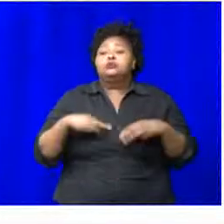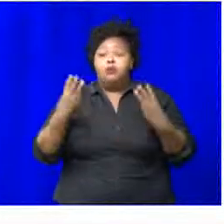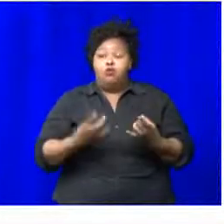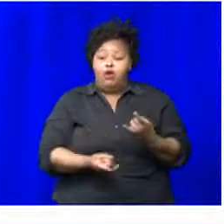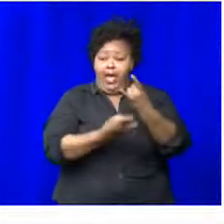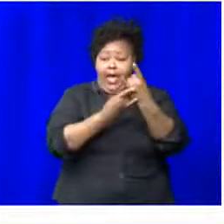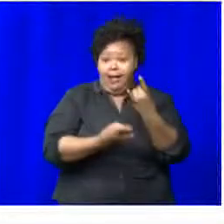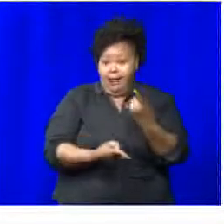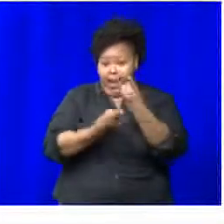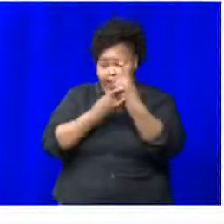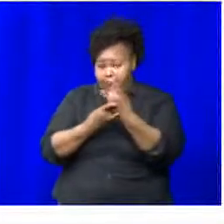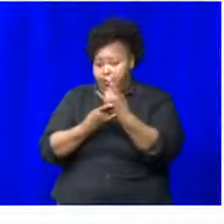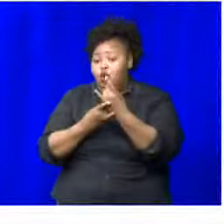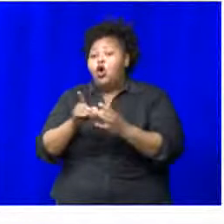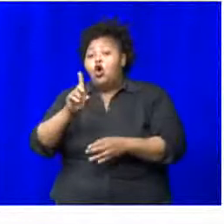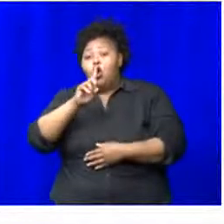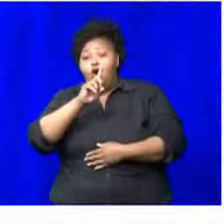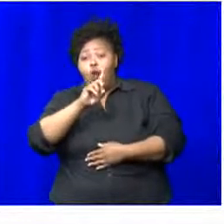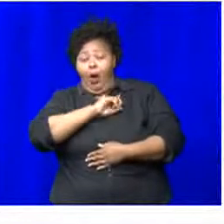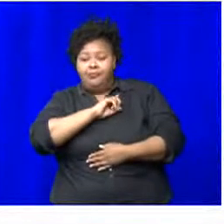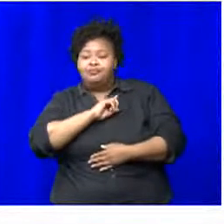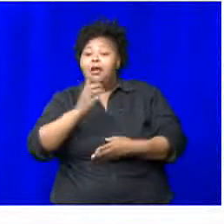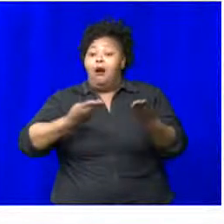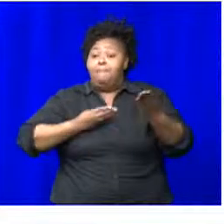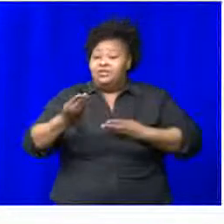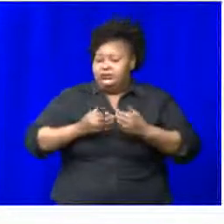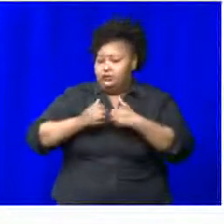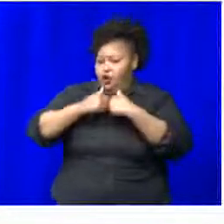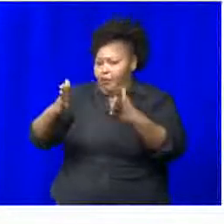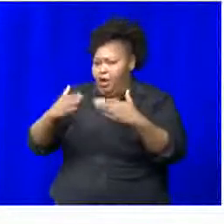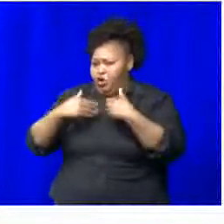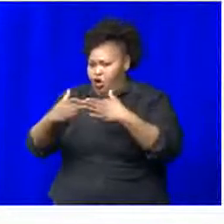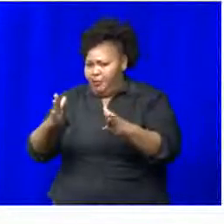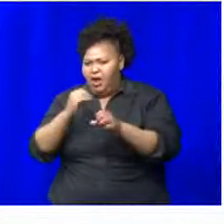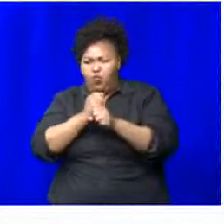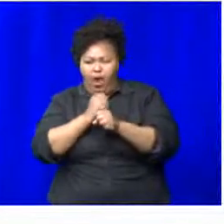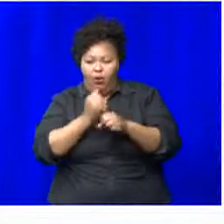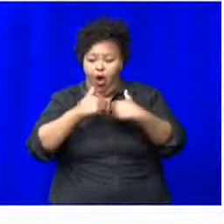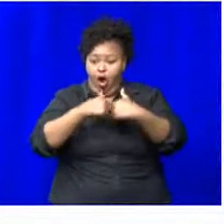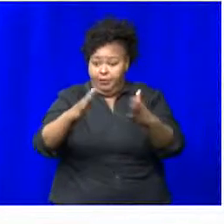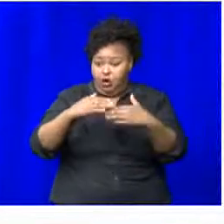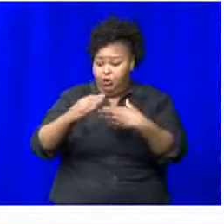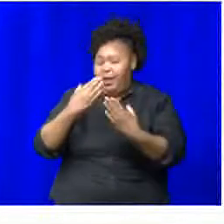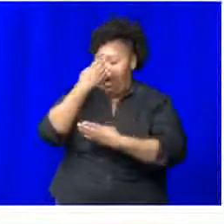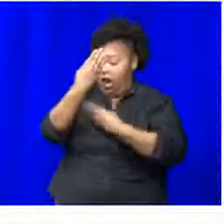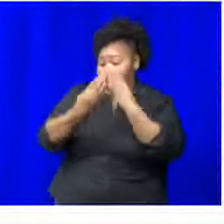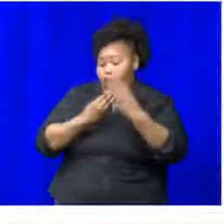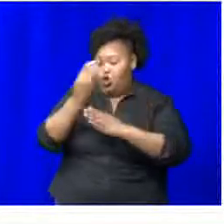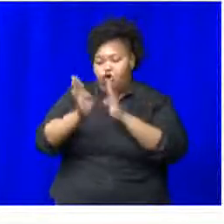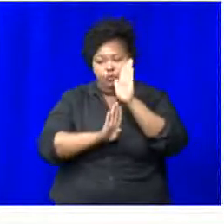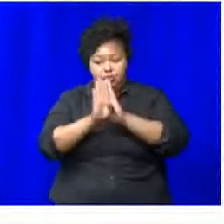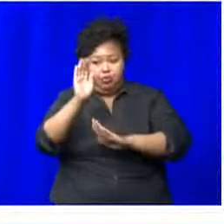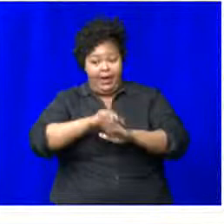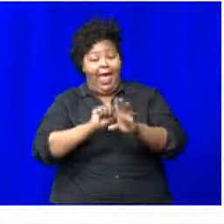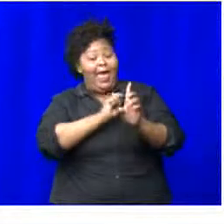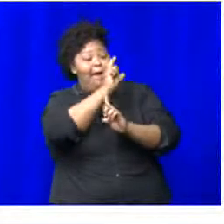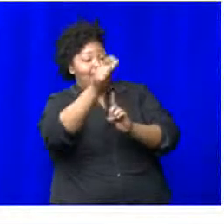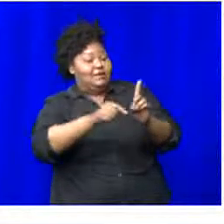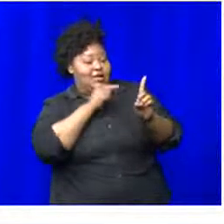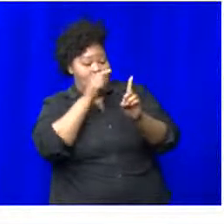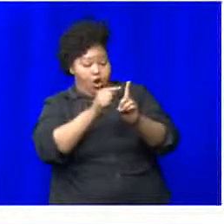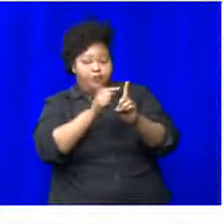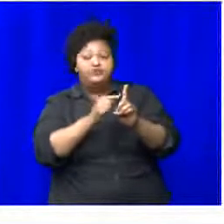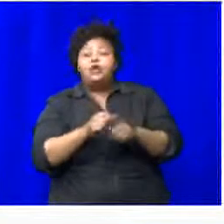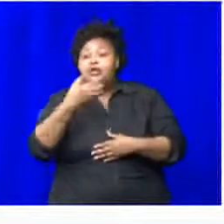lolidingekile lolutawufaka sandla kwakhiwe emathuba emsebenzi kuphinze kufukuleke umnotho. Mulela bekakhuluma emhlanganweni